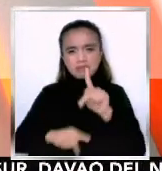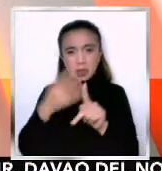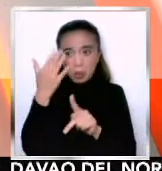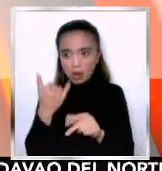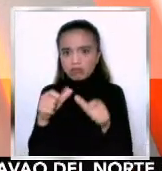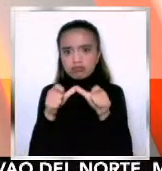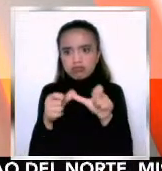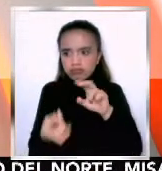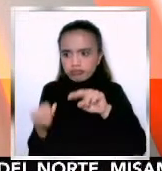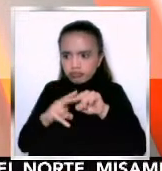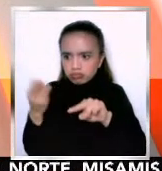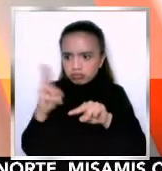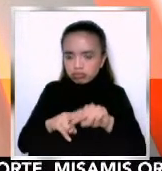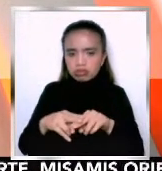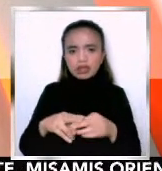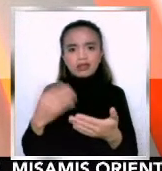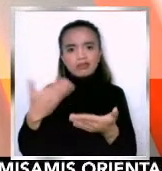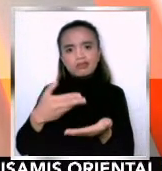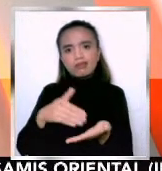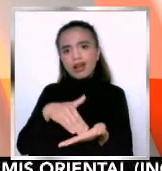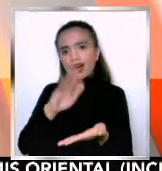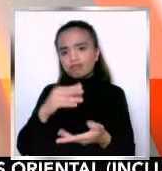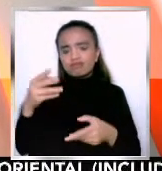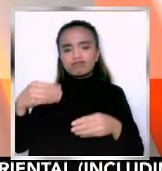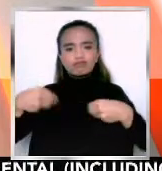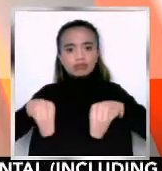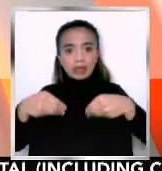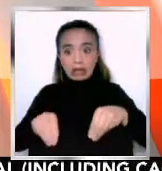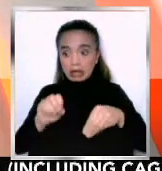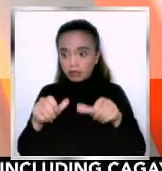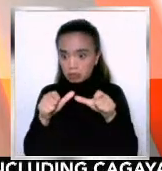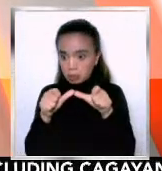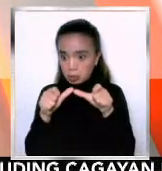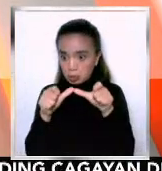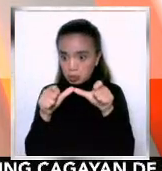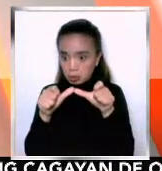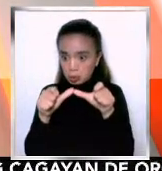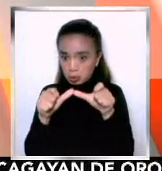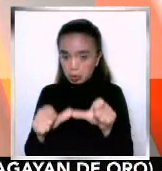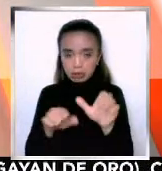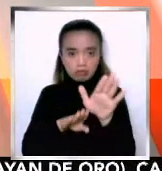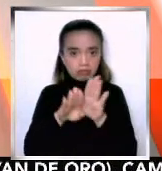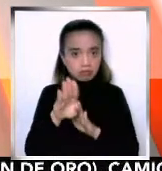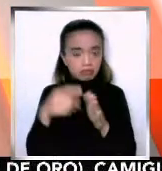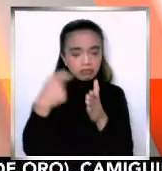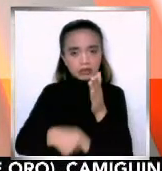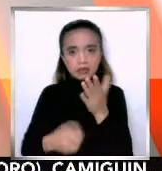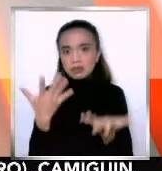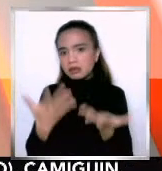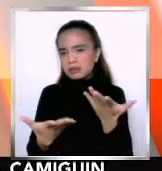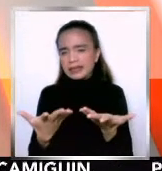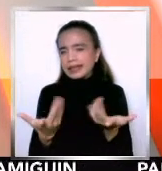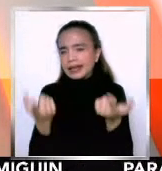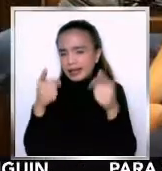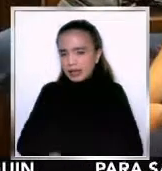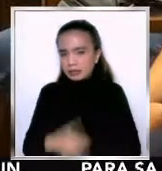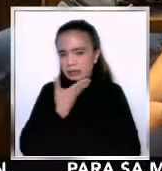pangunahing bilihin. Kung patuloy ang mga taas presyo, maaaring magdulot daw ito ng kagutuman sa mahihirap.